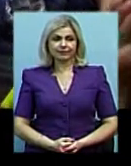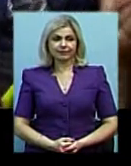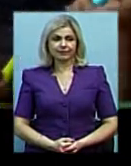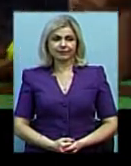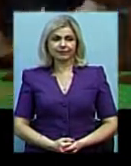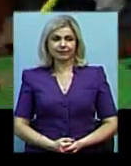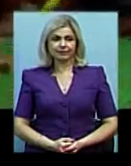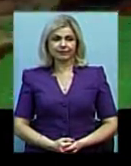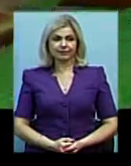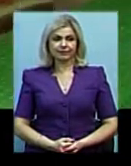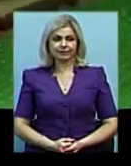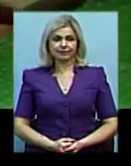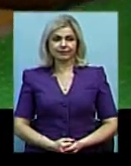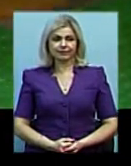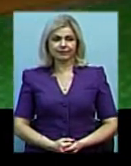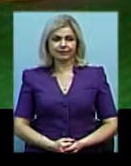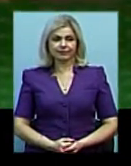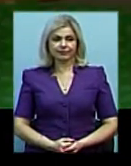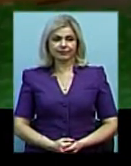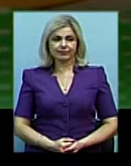І починаєте щось собі намалювати.